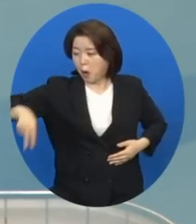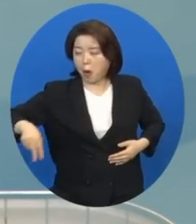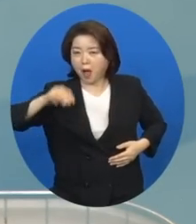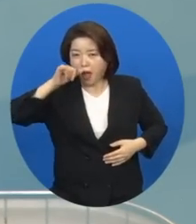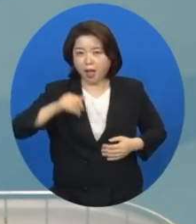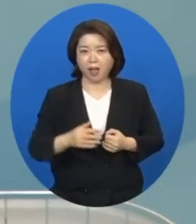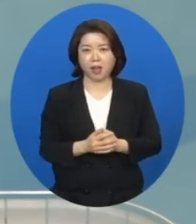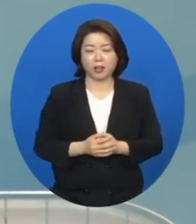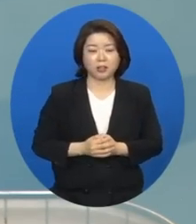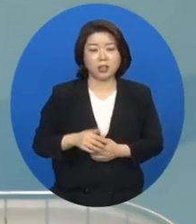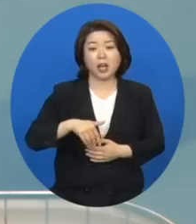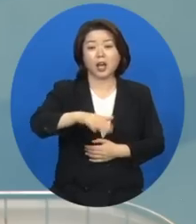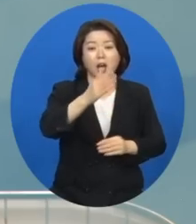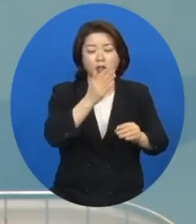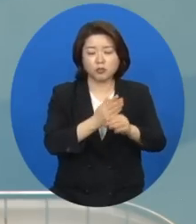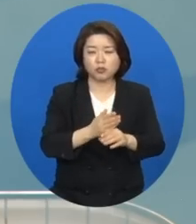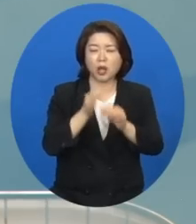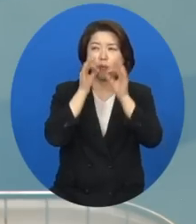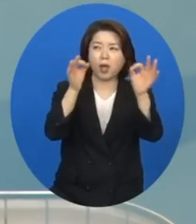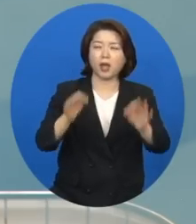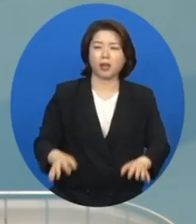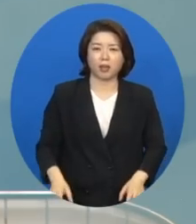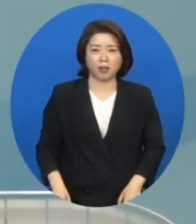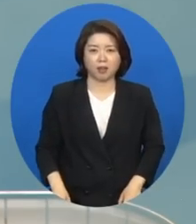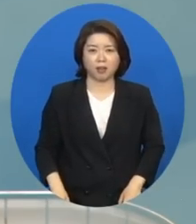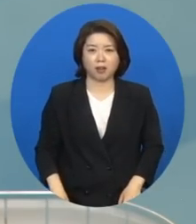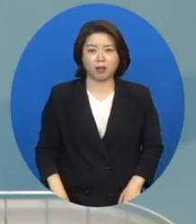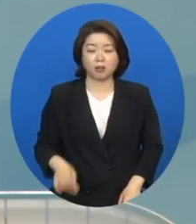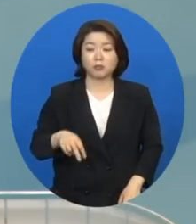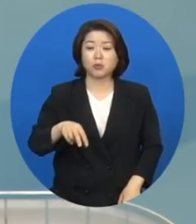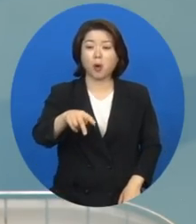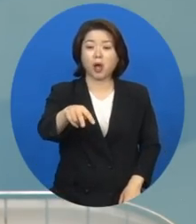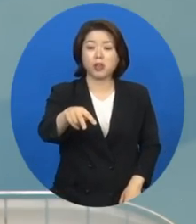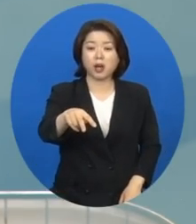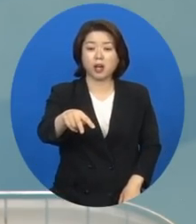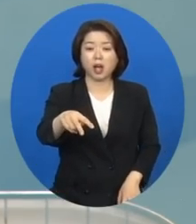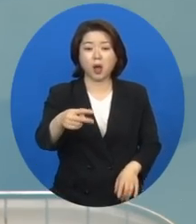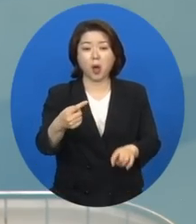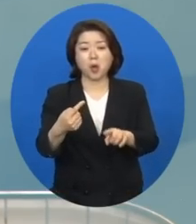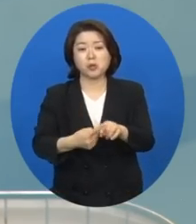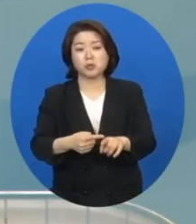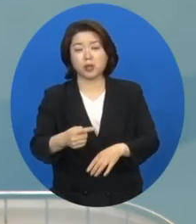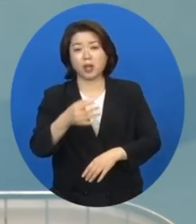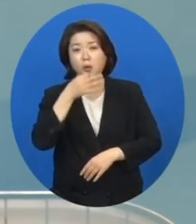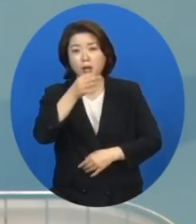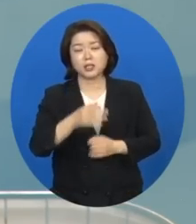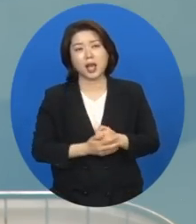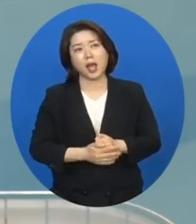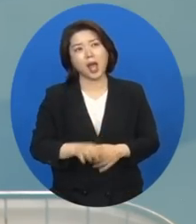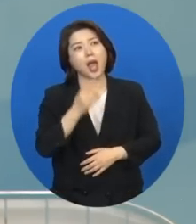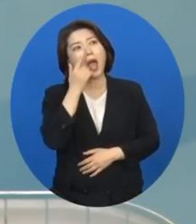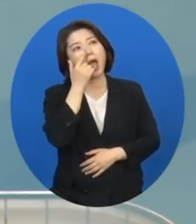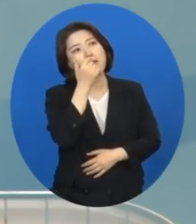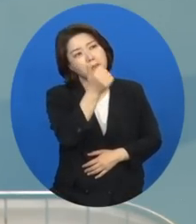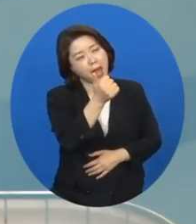이 녀석이 가면서 외치기 시작하는 거예요. 조금 지나면 뭐라고요? 아빠.